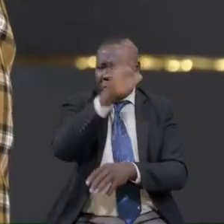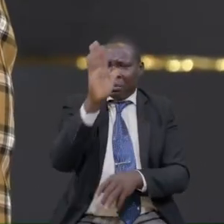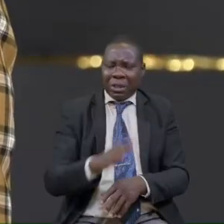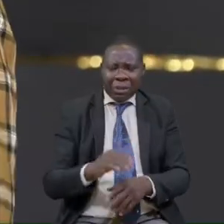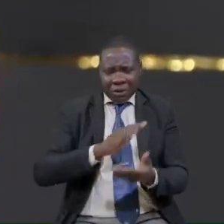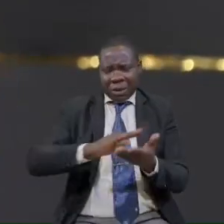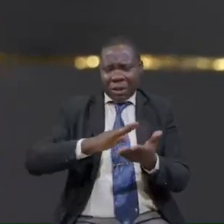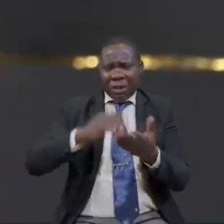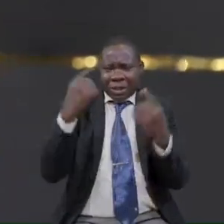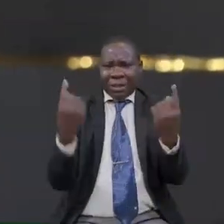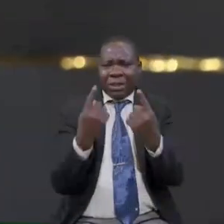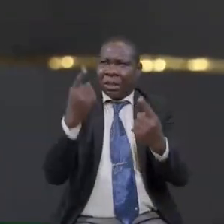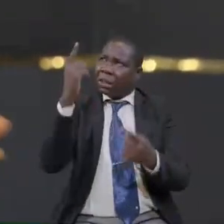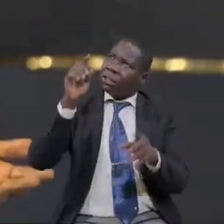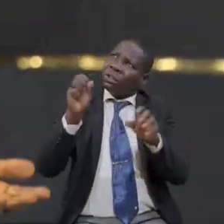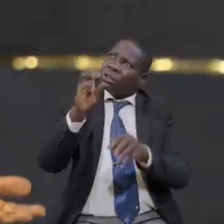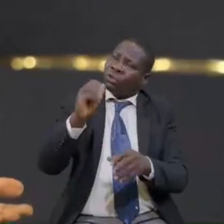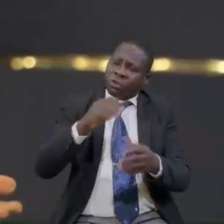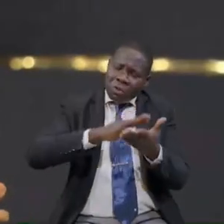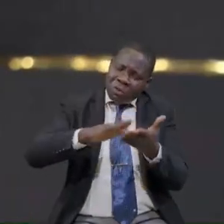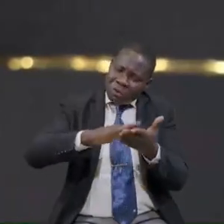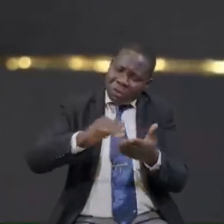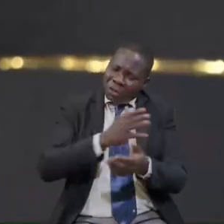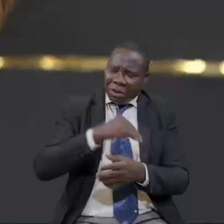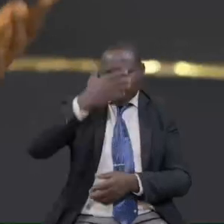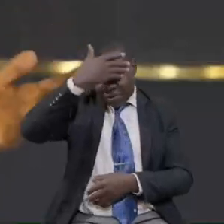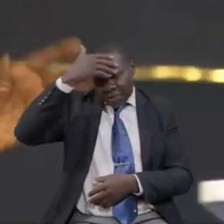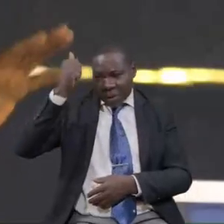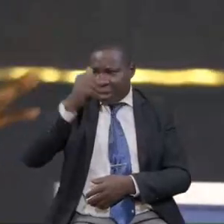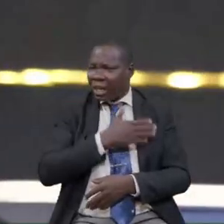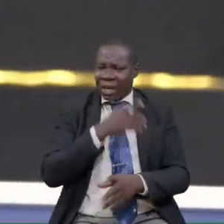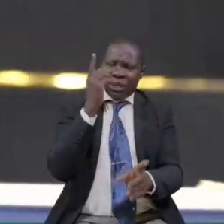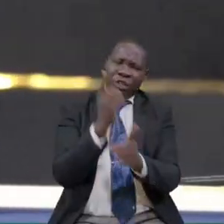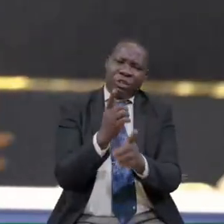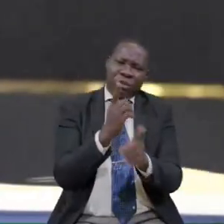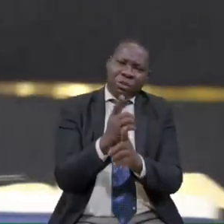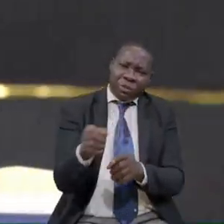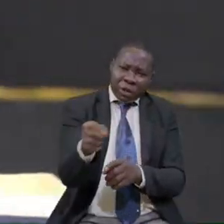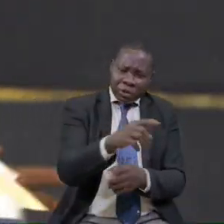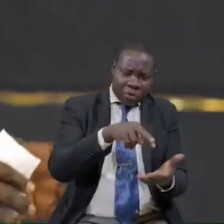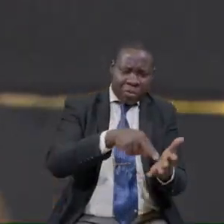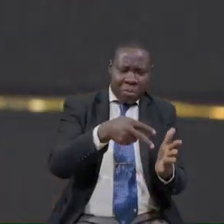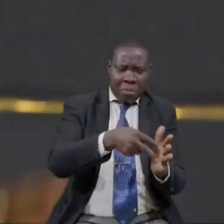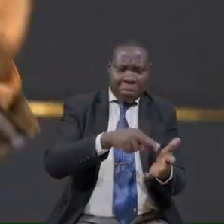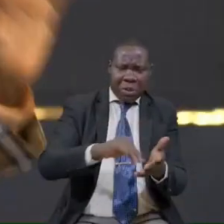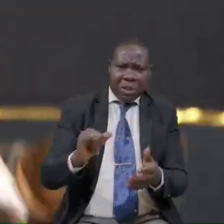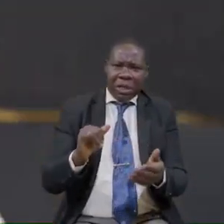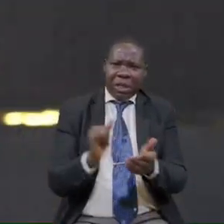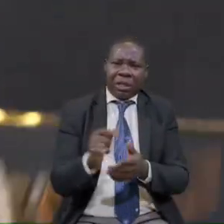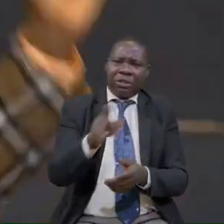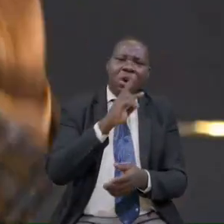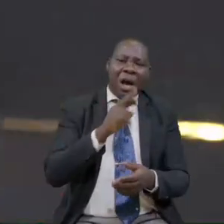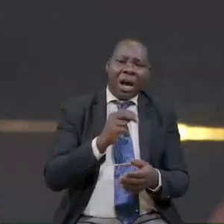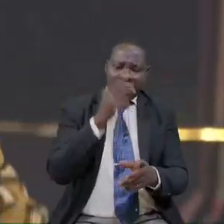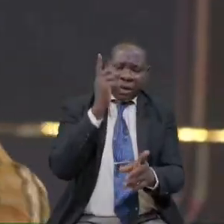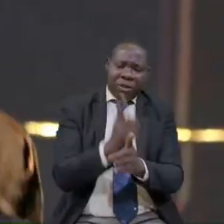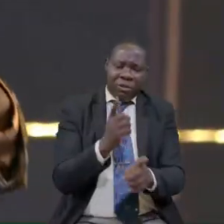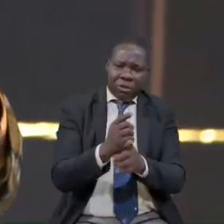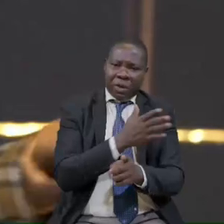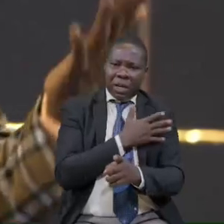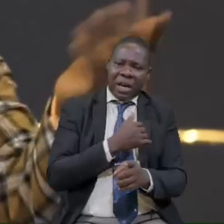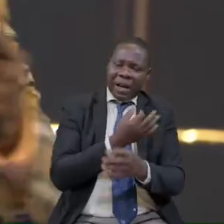a tant pardonné et tant oublié qu'il vous a justifié. Cela veut dire que vous êtes justifié et là